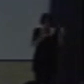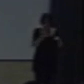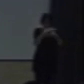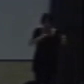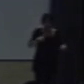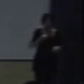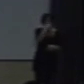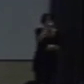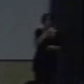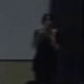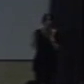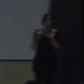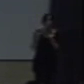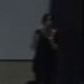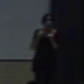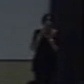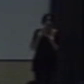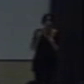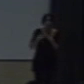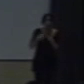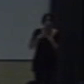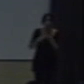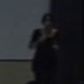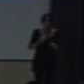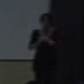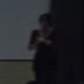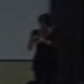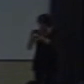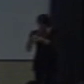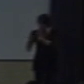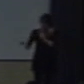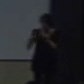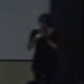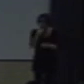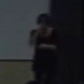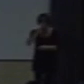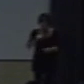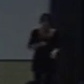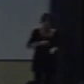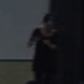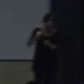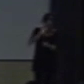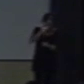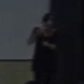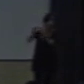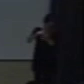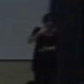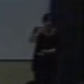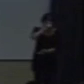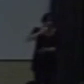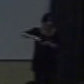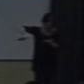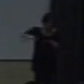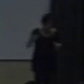discutir cada dia sobre la informació que es dona amb les nostres fotografies ni com es dona. Sovint, els que hem estat documentant un